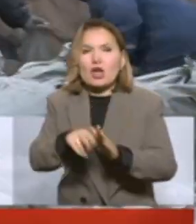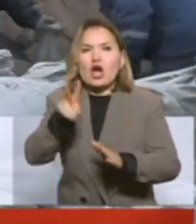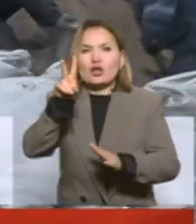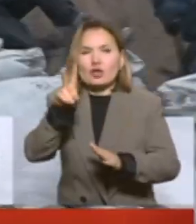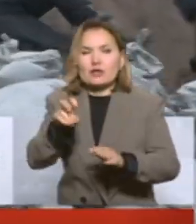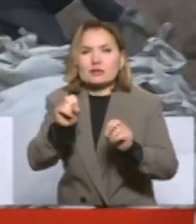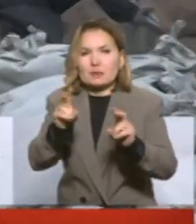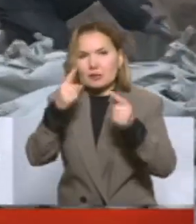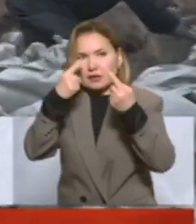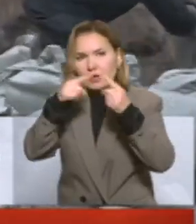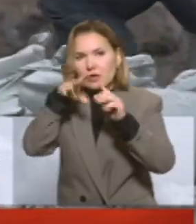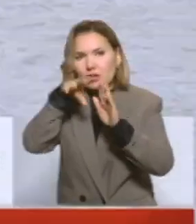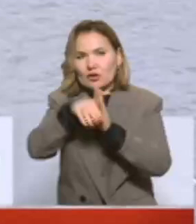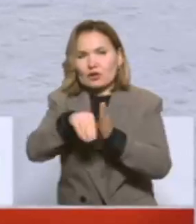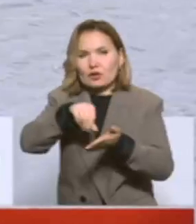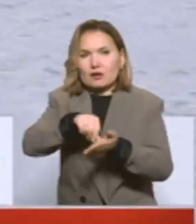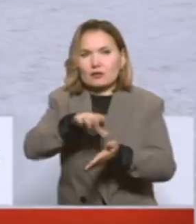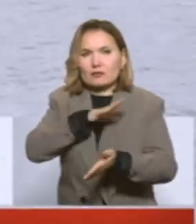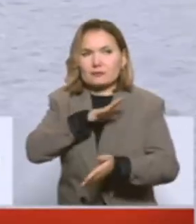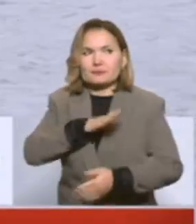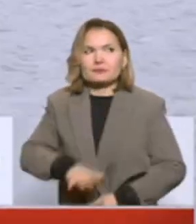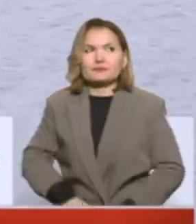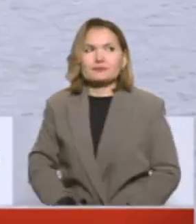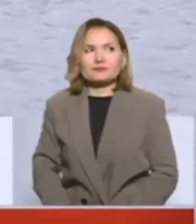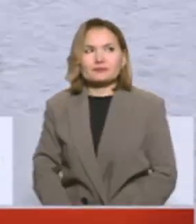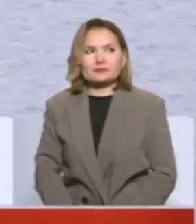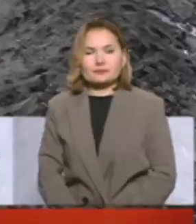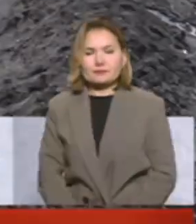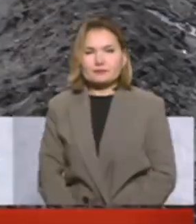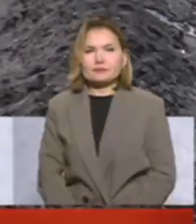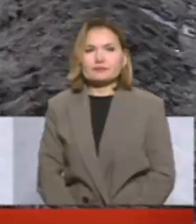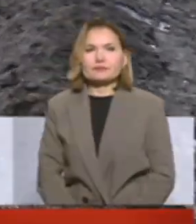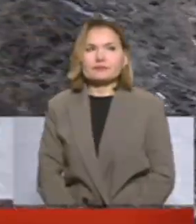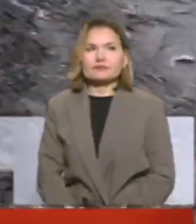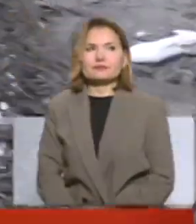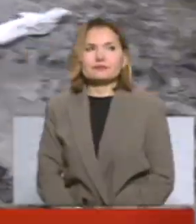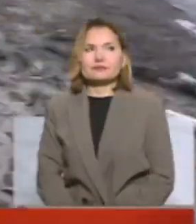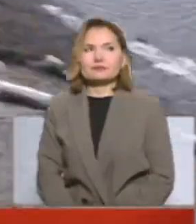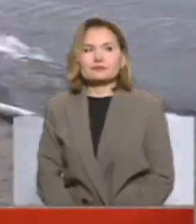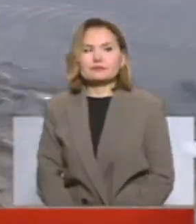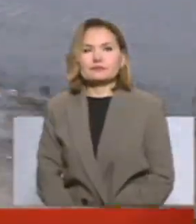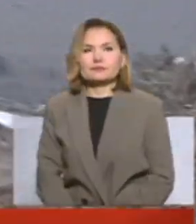200-ден астам техника жұмылдырылды. Ардақ Мұратқызы, Қайырбек Ерболатұлы, Қазақстан ұлттық телеарнасы, Батыс Қазақстан облысы.